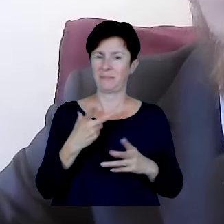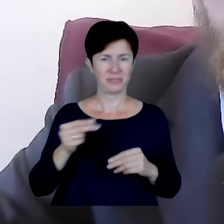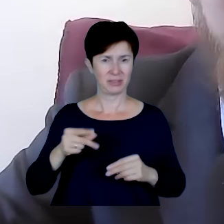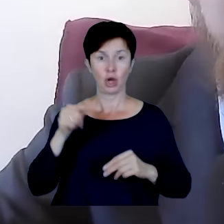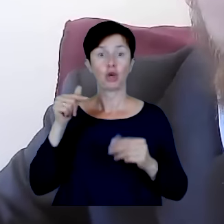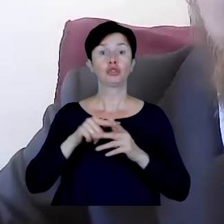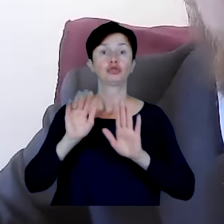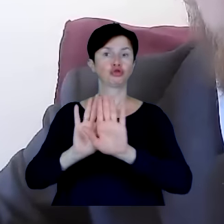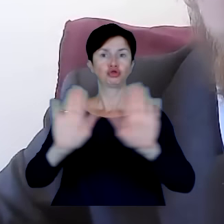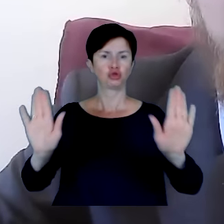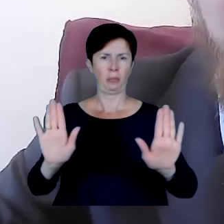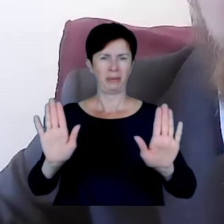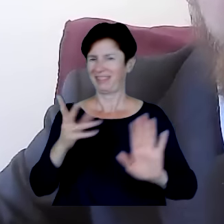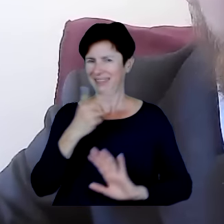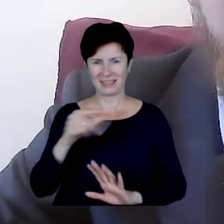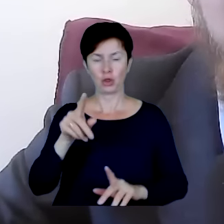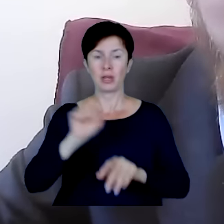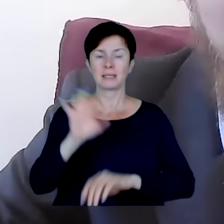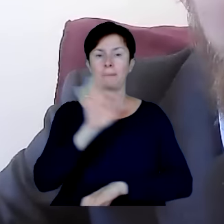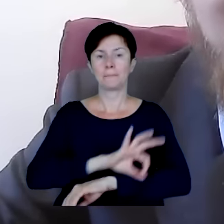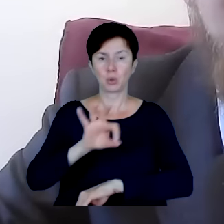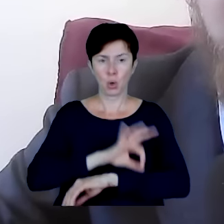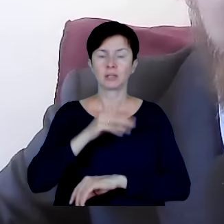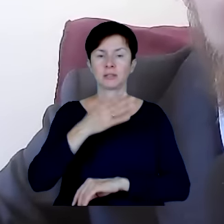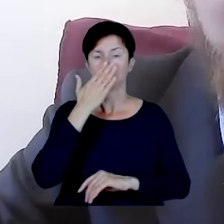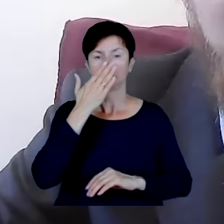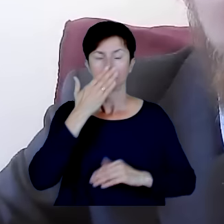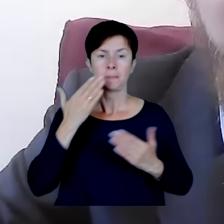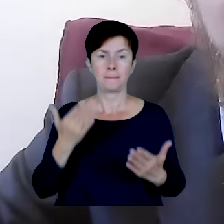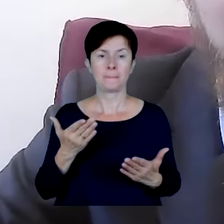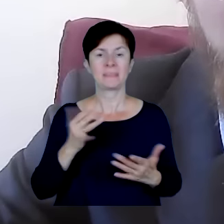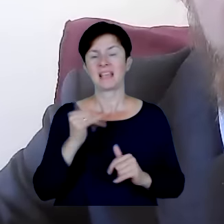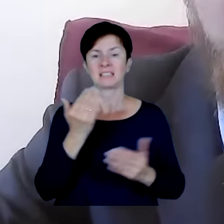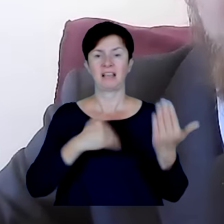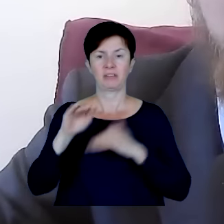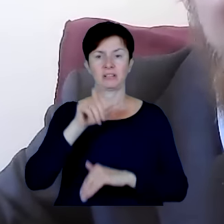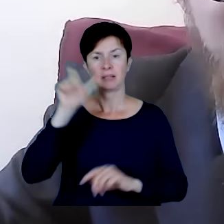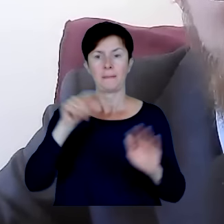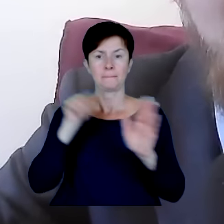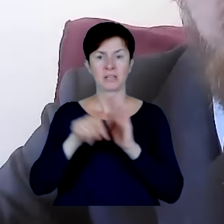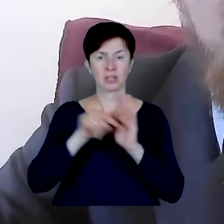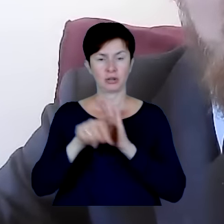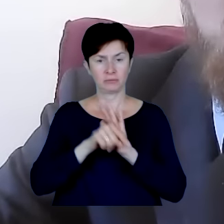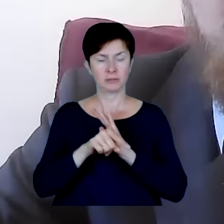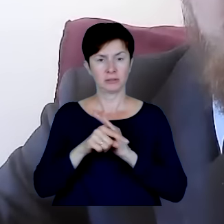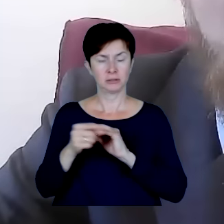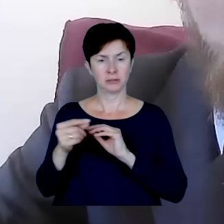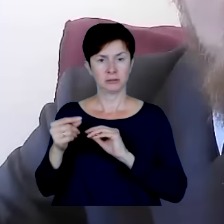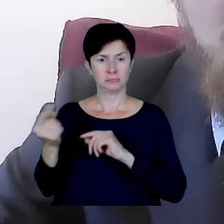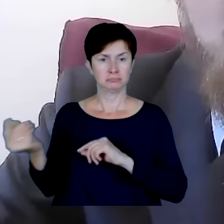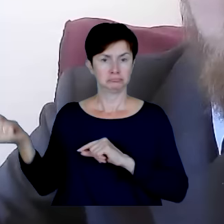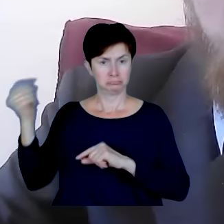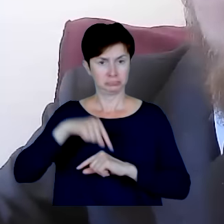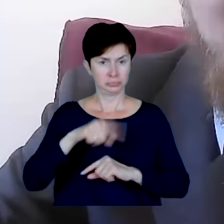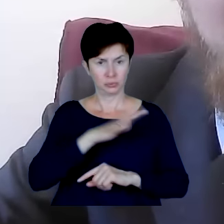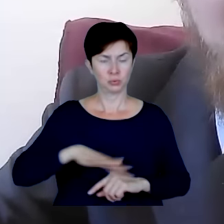zatrzymać, tylko jest projektem, projektem polegającym na tym, żeby jak najwięcej tych imigrantów sprowadzać, po to, żeby